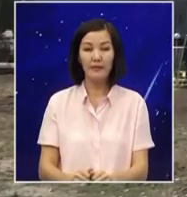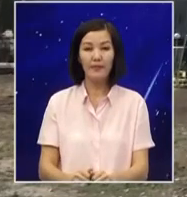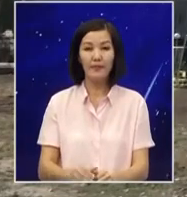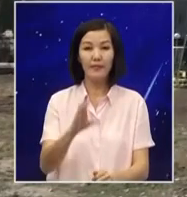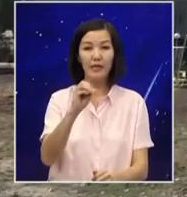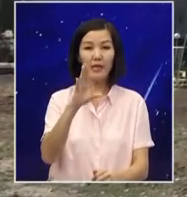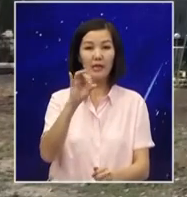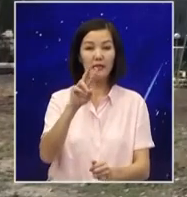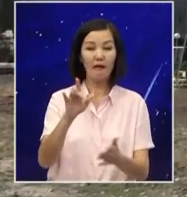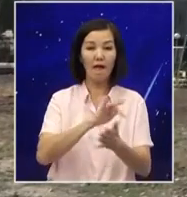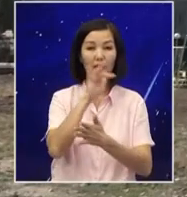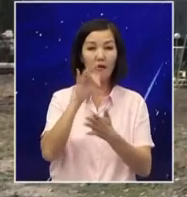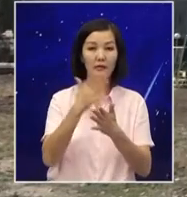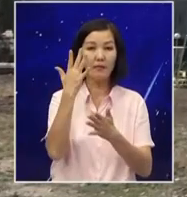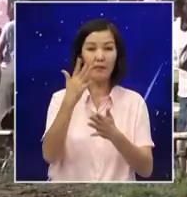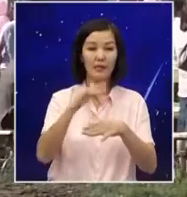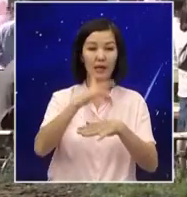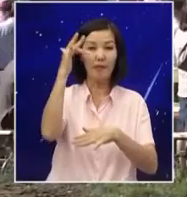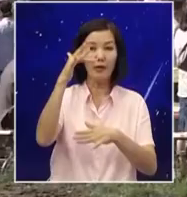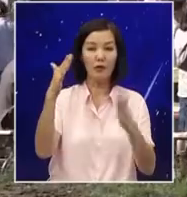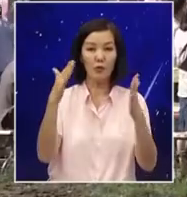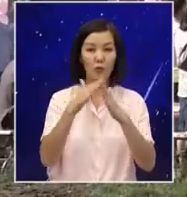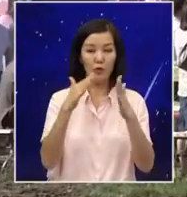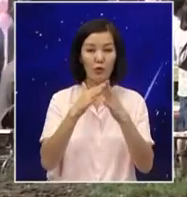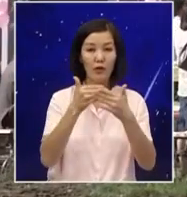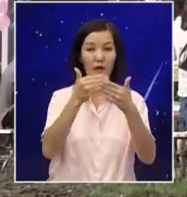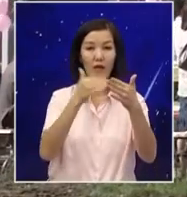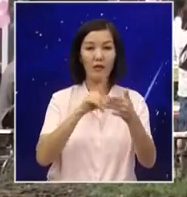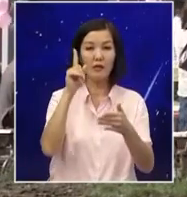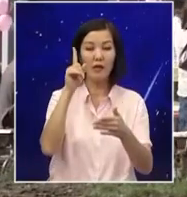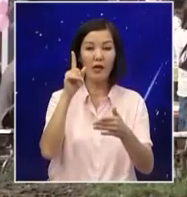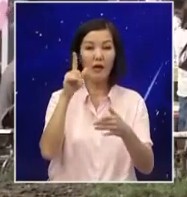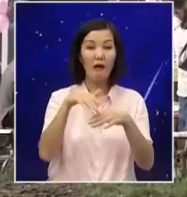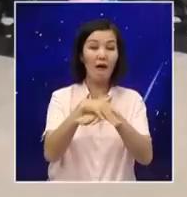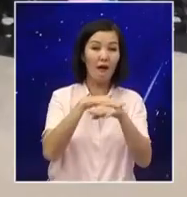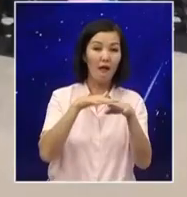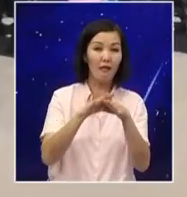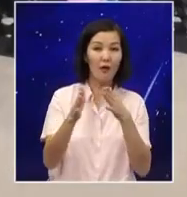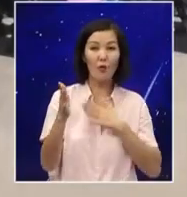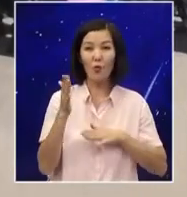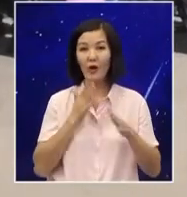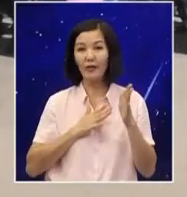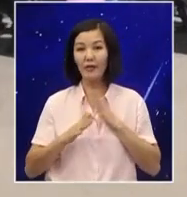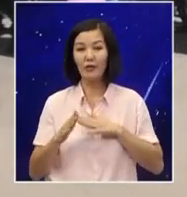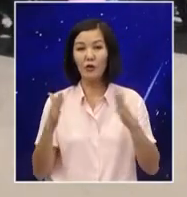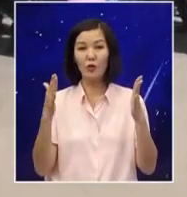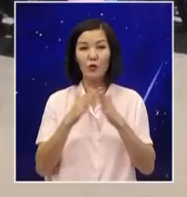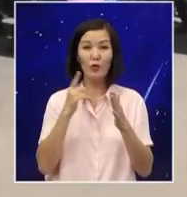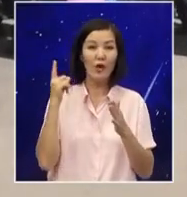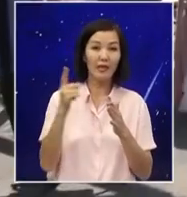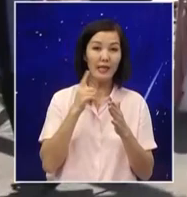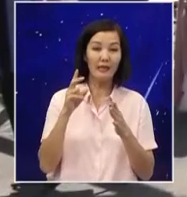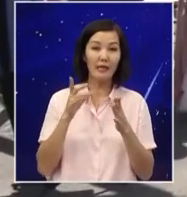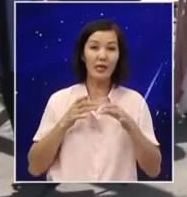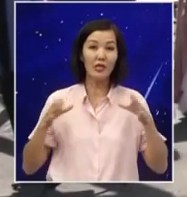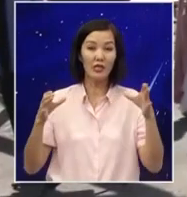Есік қаласында бой көтерген 5 қабатты еңселі тұрғын үйдің алдына жүздерінің қуаныштың жарқын лебескен баспана иелері жиналды.